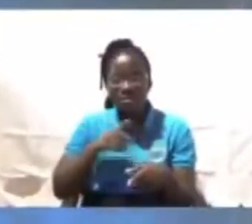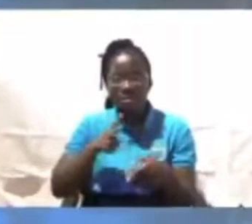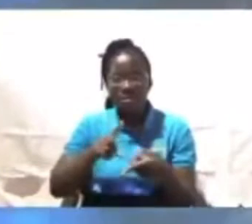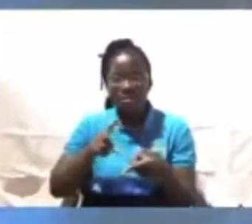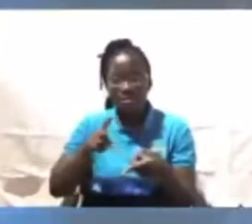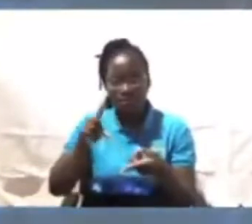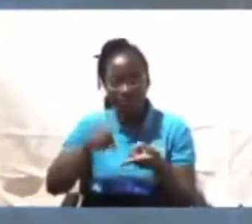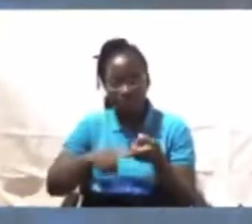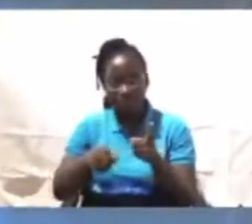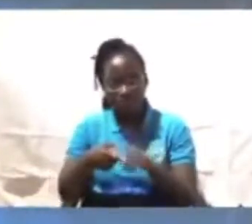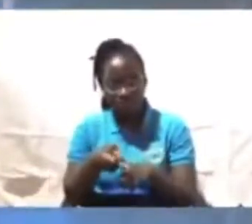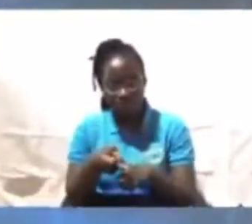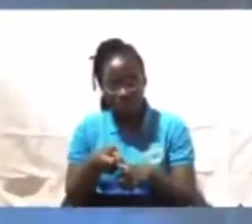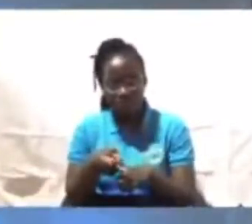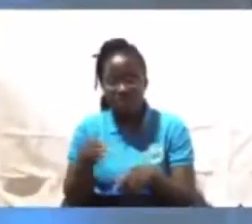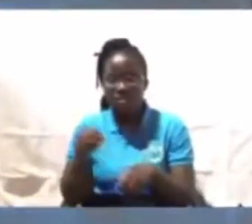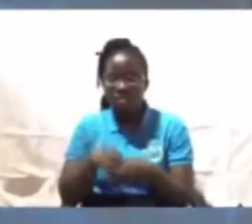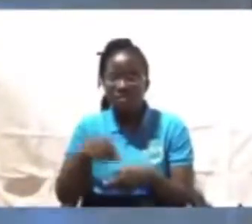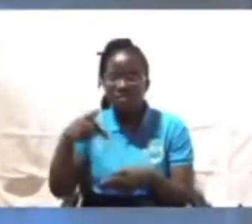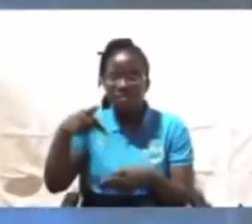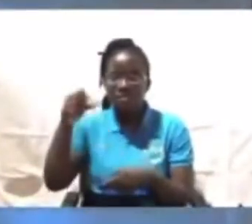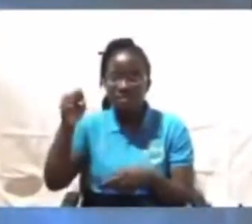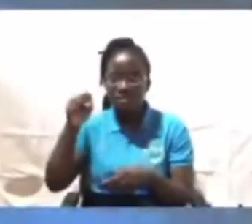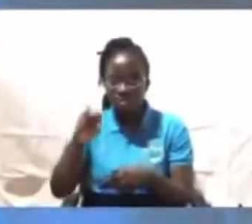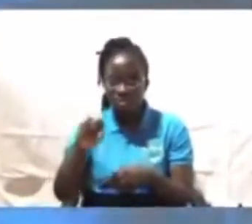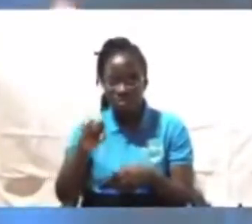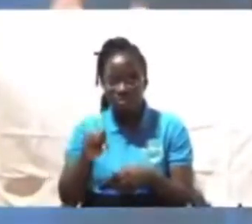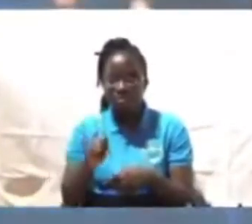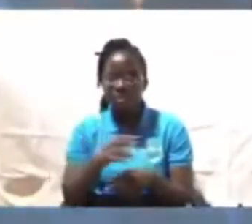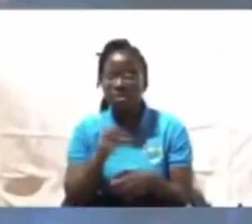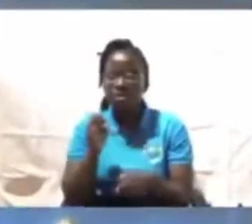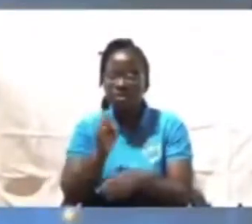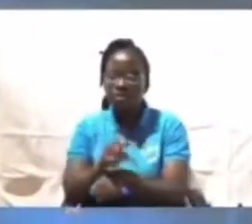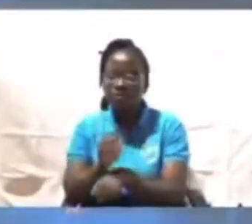Christo o se ya de no mu dada ye